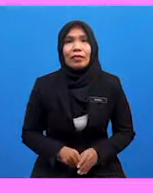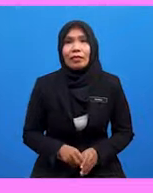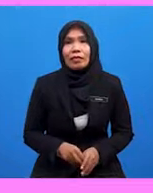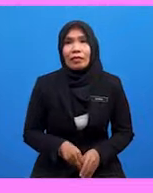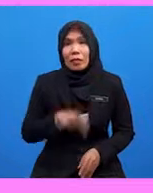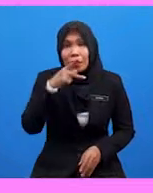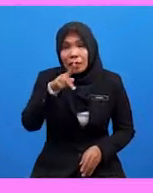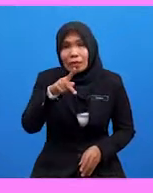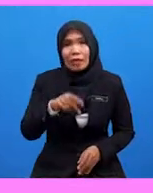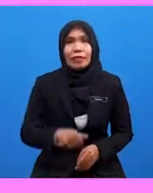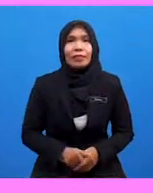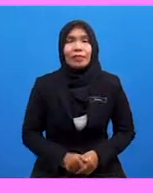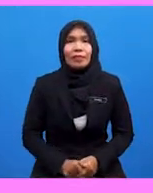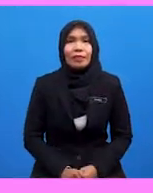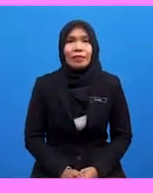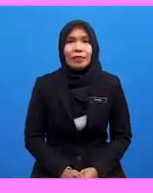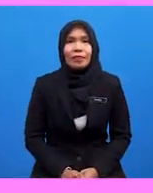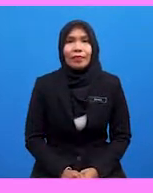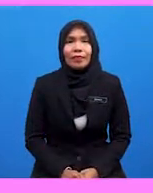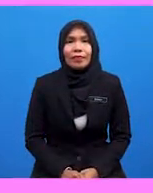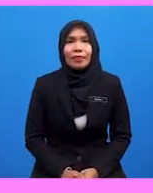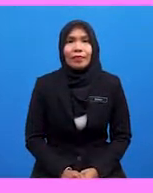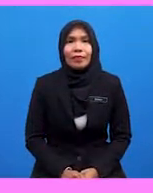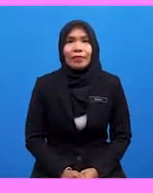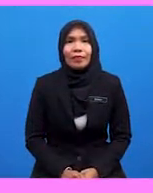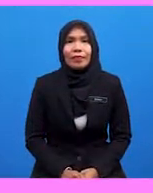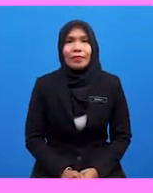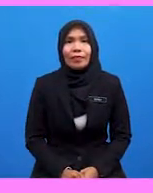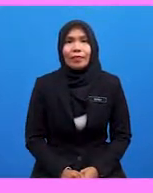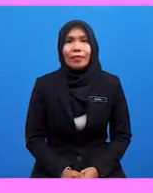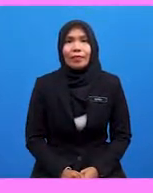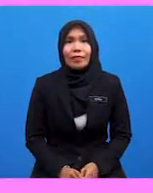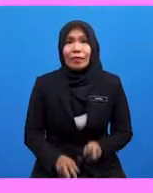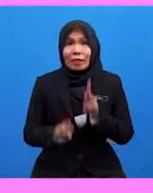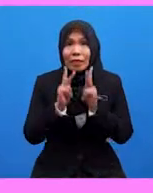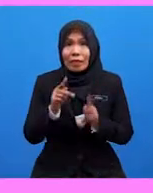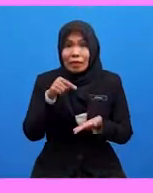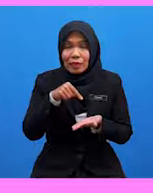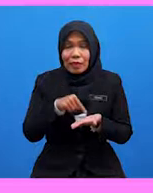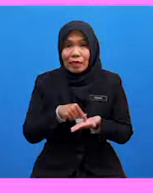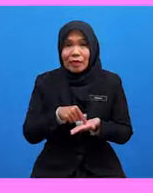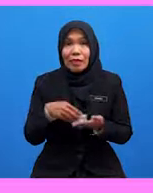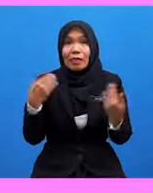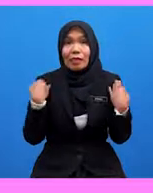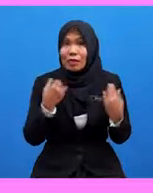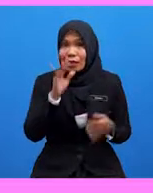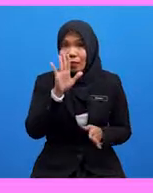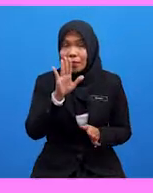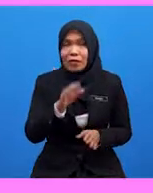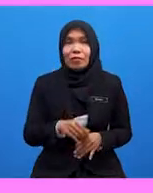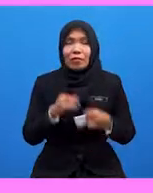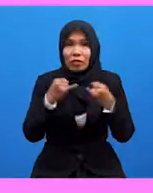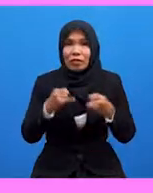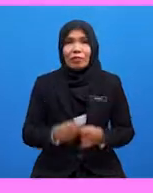kepada klausa atau ayat. Kata praklausa terbahagi kepada lima jenis, iaitu